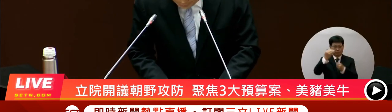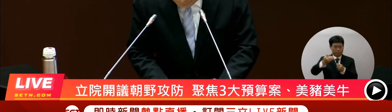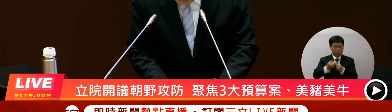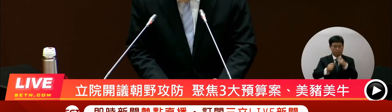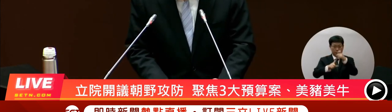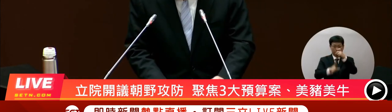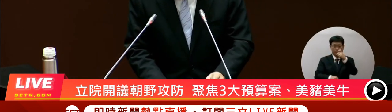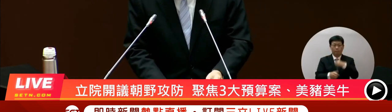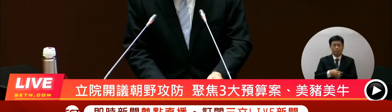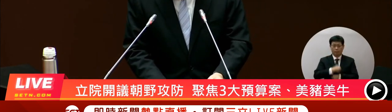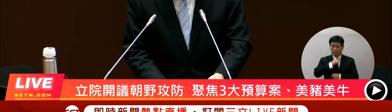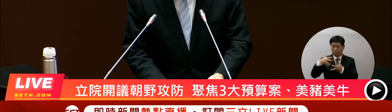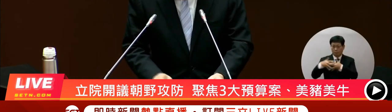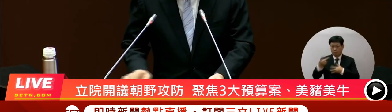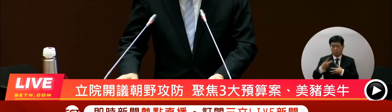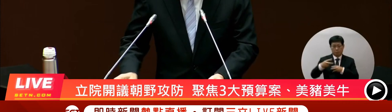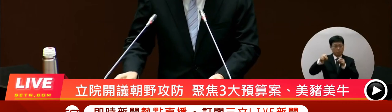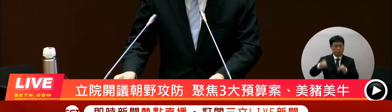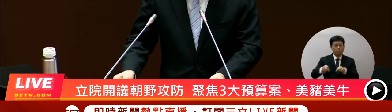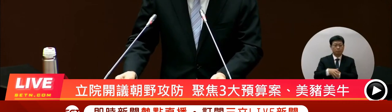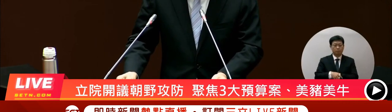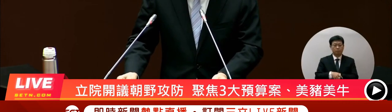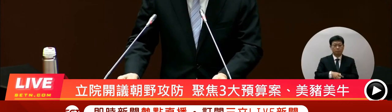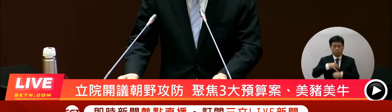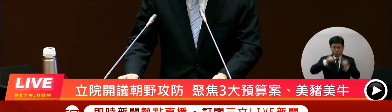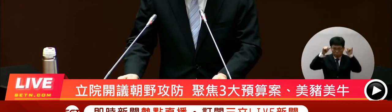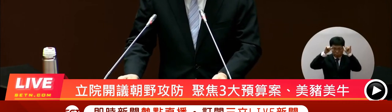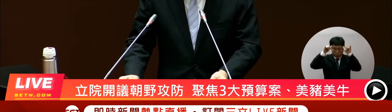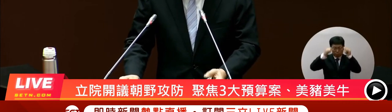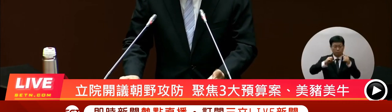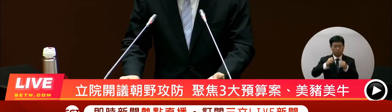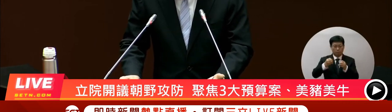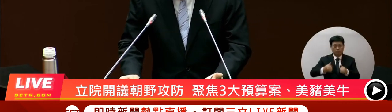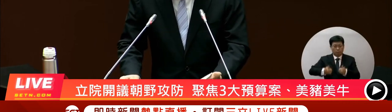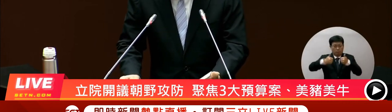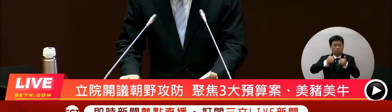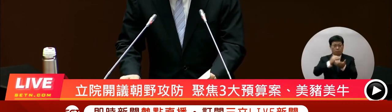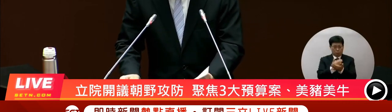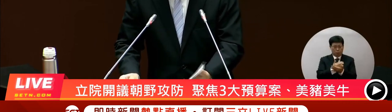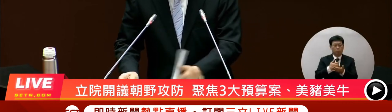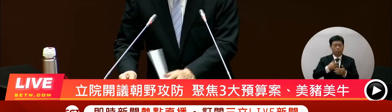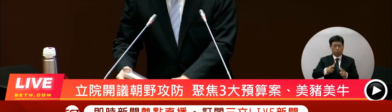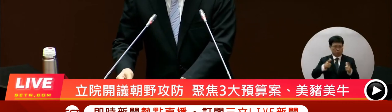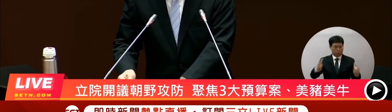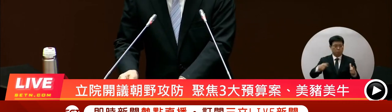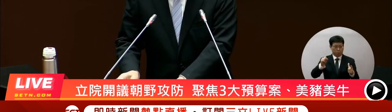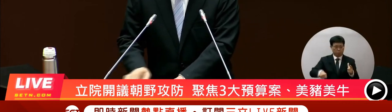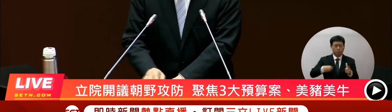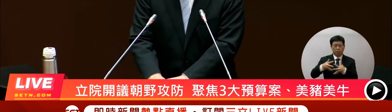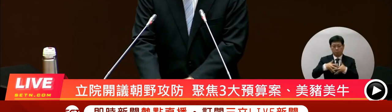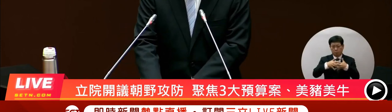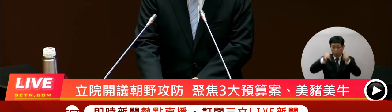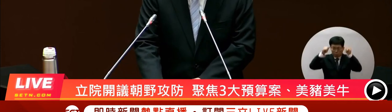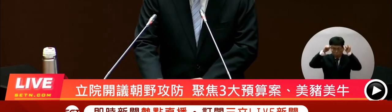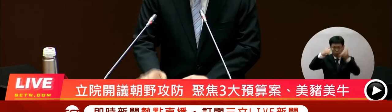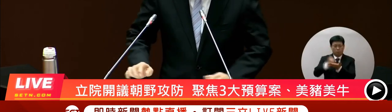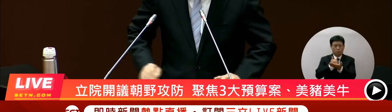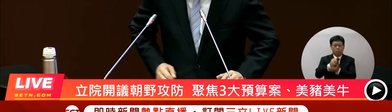2009年10月，台美签署台美牛肉议定书，同意扩大美国牛肉进